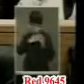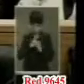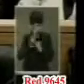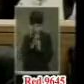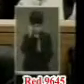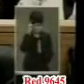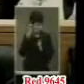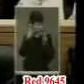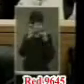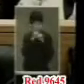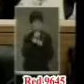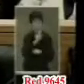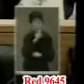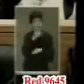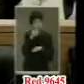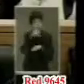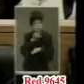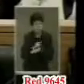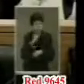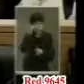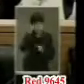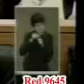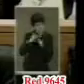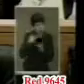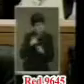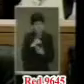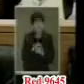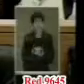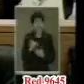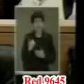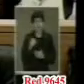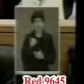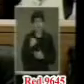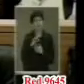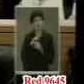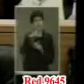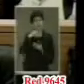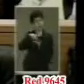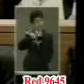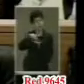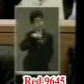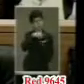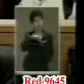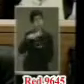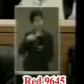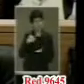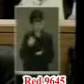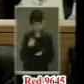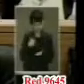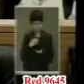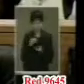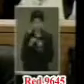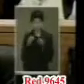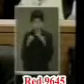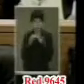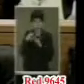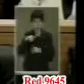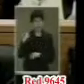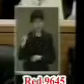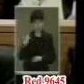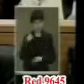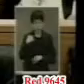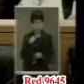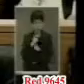ออกท่านถ้าท่านประธานจำความกับผมได้ว่ามีการปล่อยข่าวกันสนุกต่อมาเวลาว่าในพรรคพลังประชาช